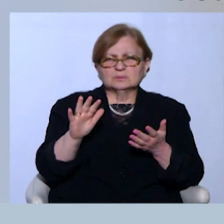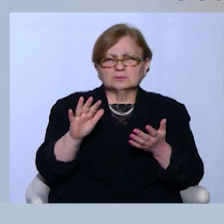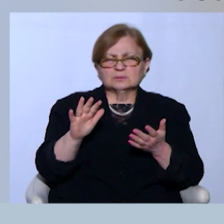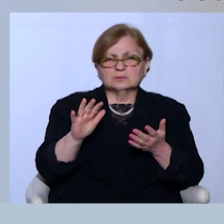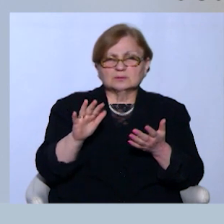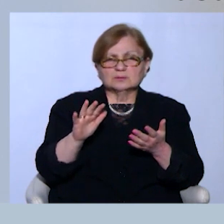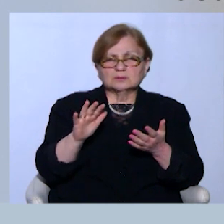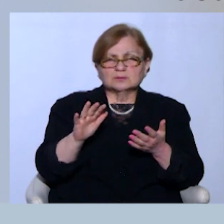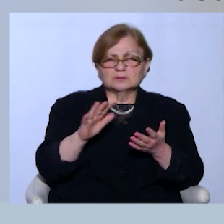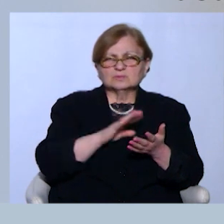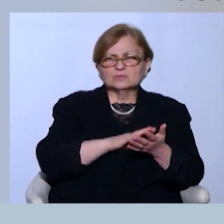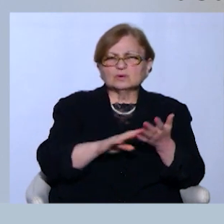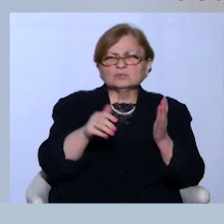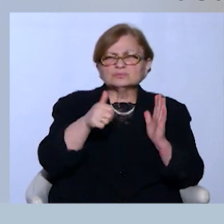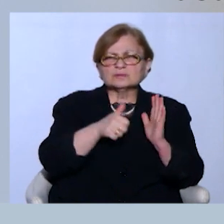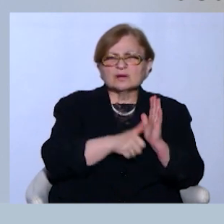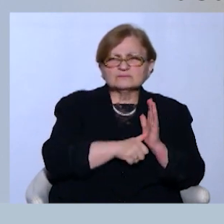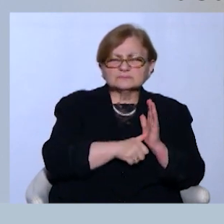95, თითქმის 96 მილიონ